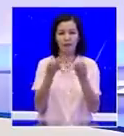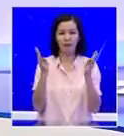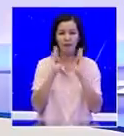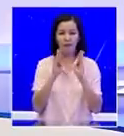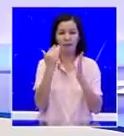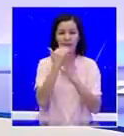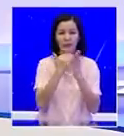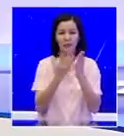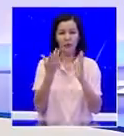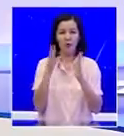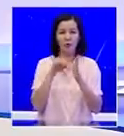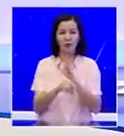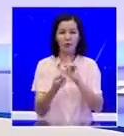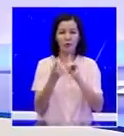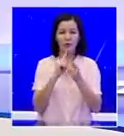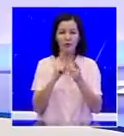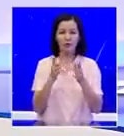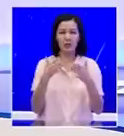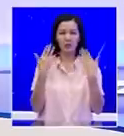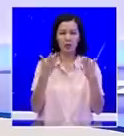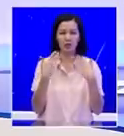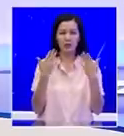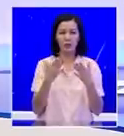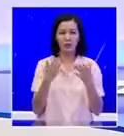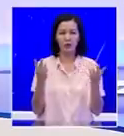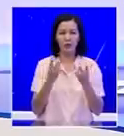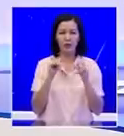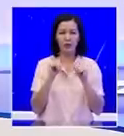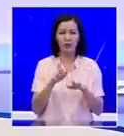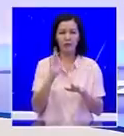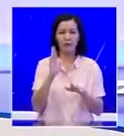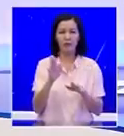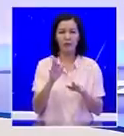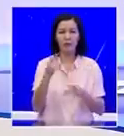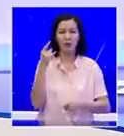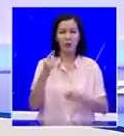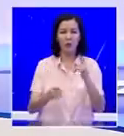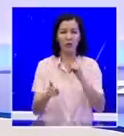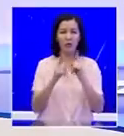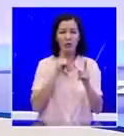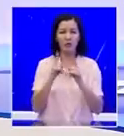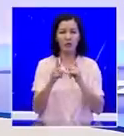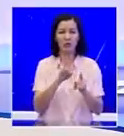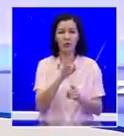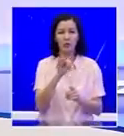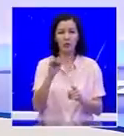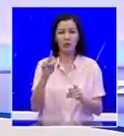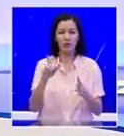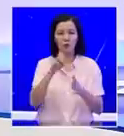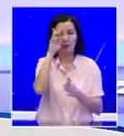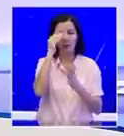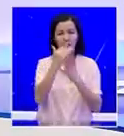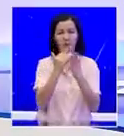режимге өзгерістер енгізумен біртіндеп жеңілдету туралы тиісті шешімдер қабылданады. Онлайн жиында сонымен қатар Нұрлы жол